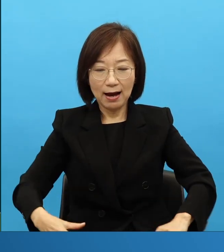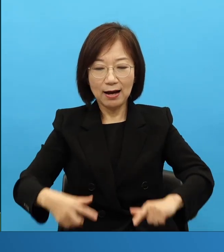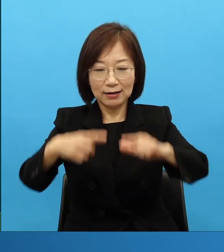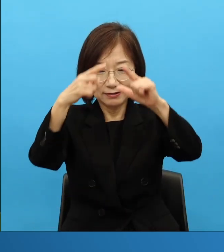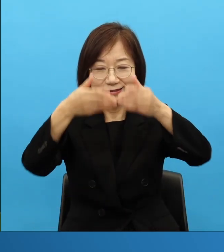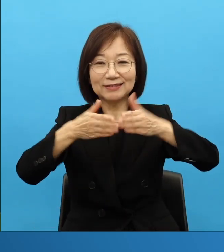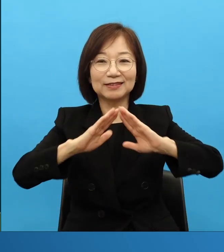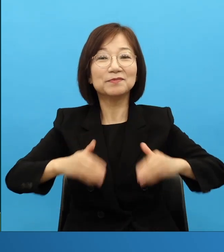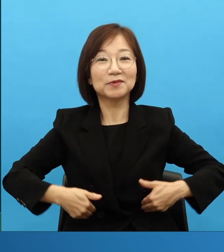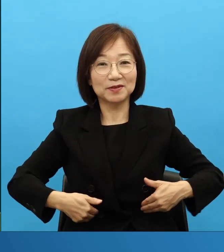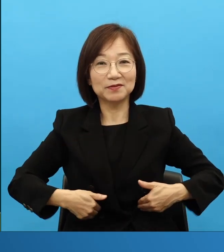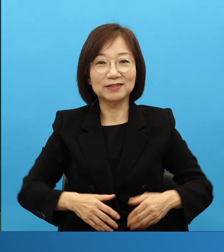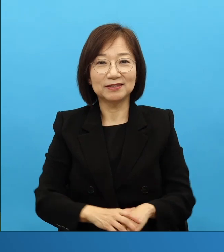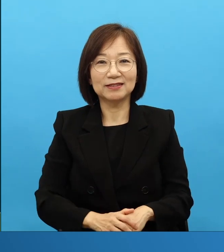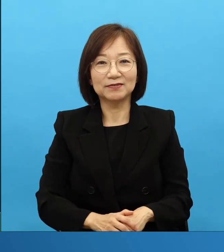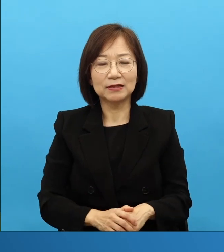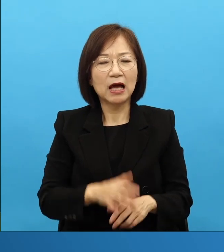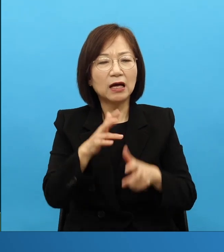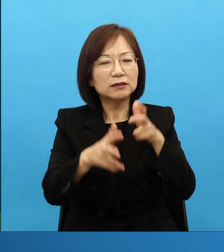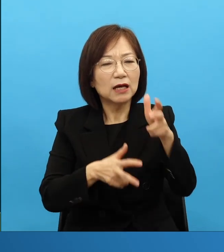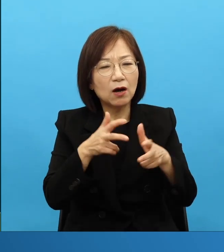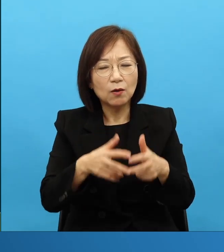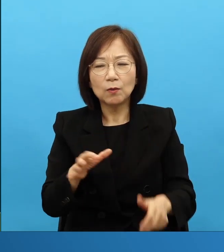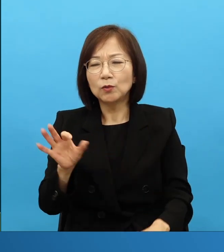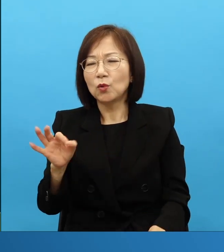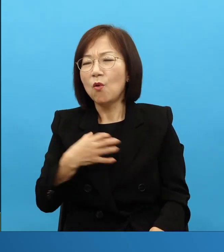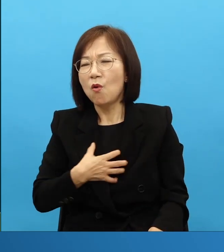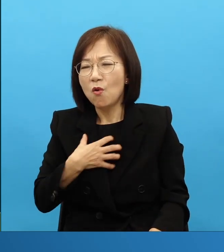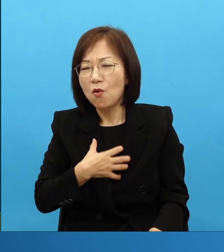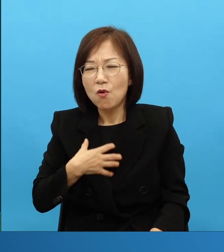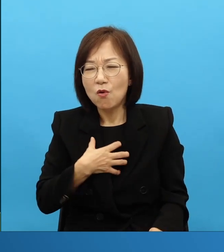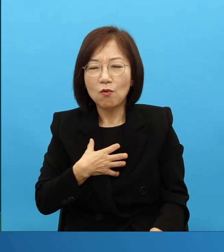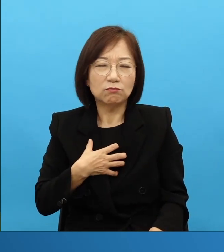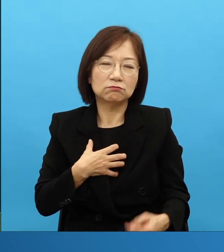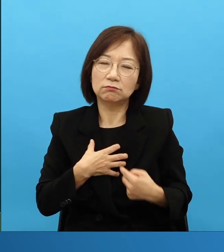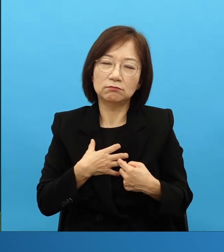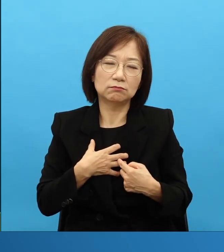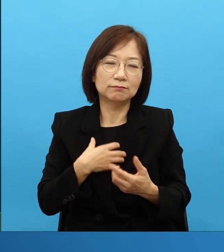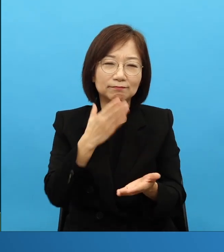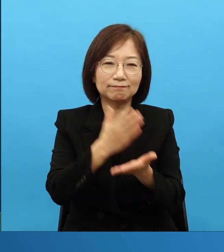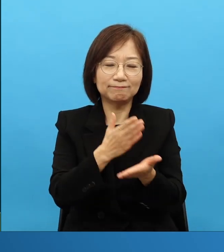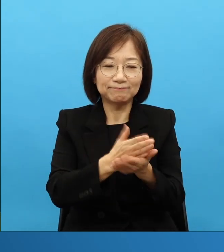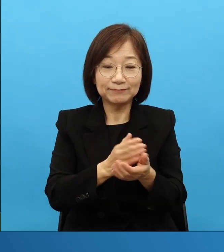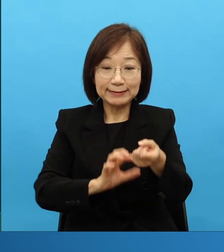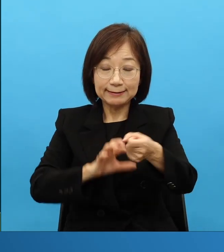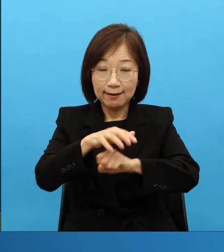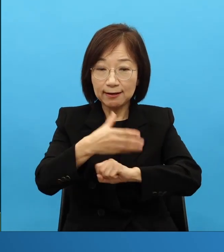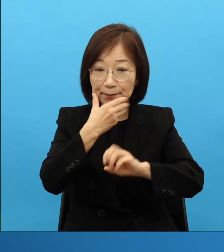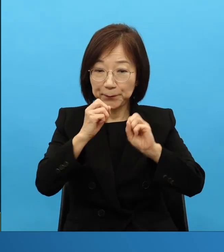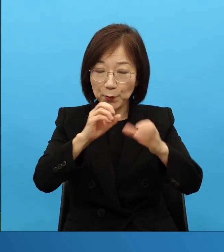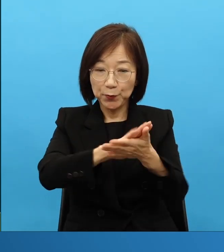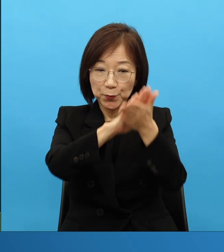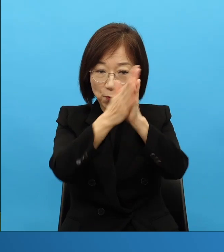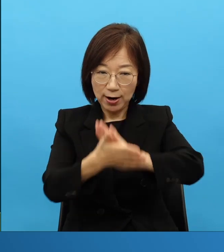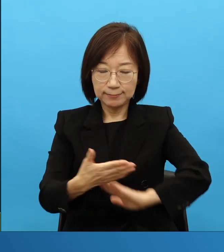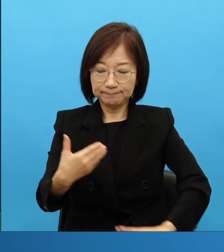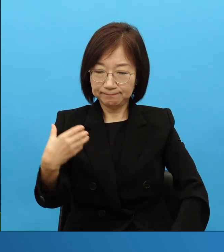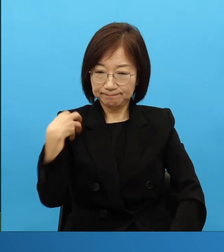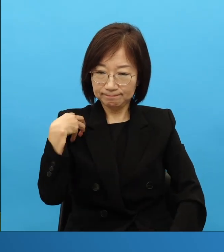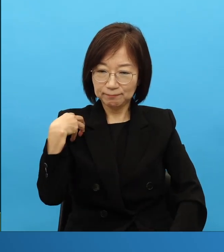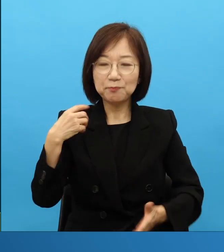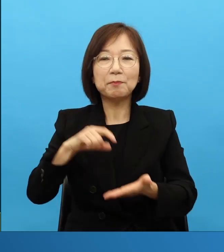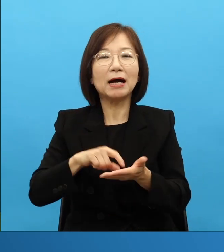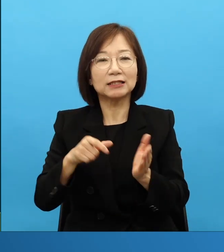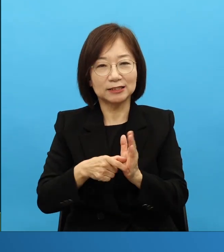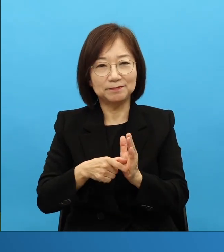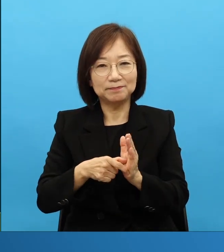사업 때문에 돈 때문에 늘 걱정하고 그래 살면 안 되잖아요. 세계복음 할 정도 응답 받아야 되잖아요. We shouldn't be always worried about our businesses. You need to receive the answer